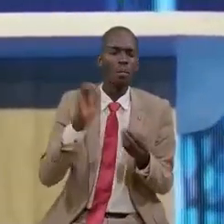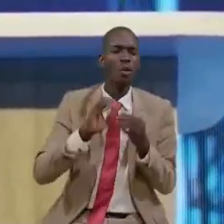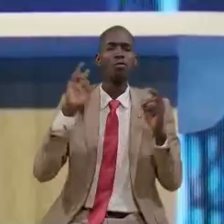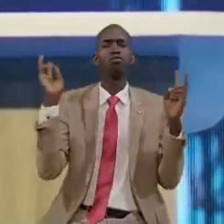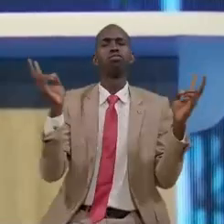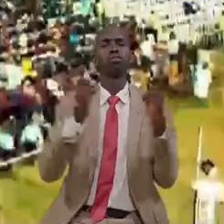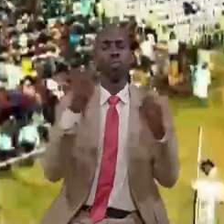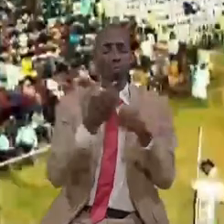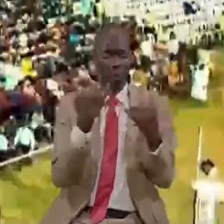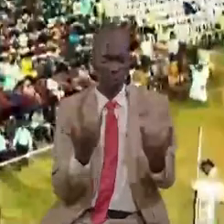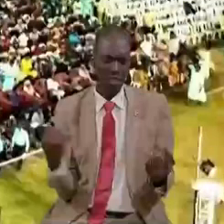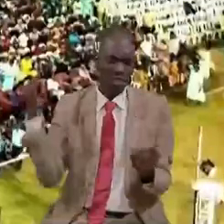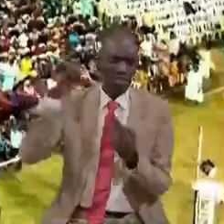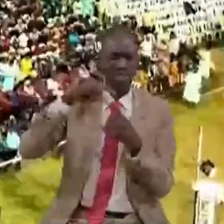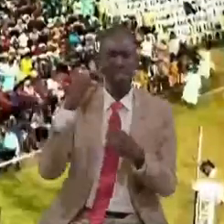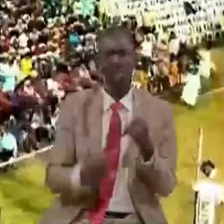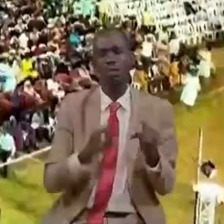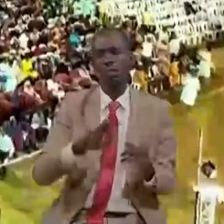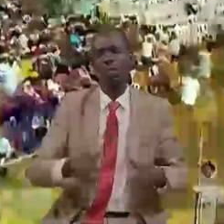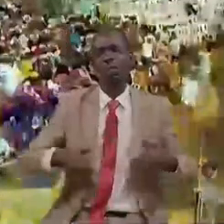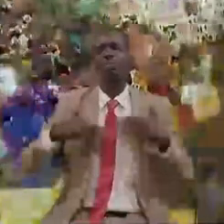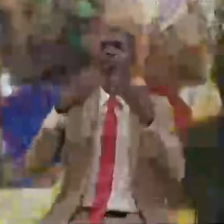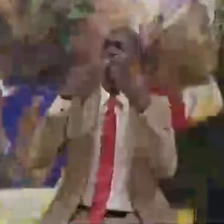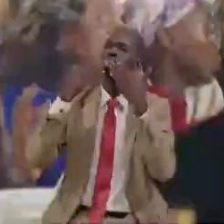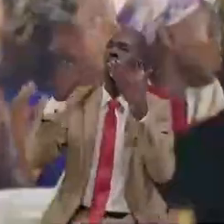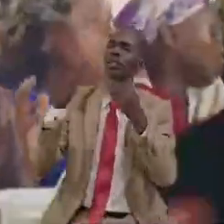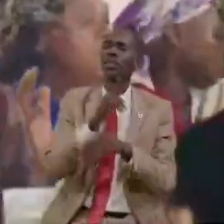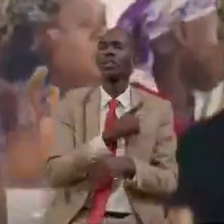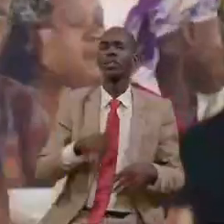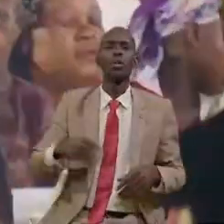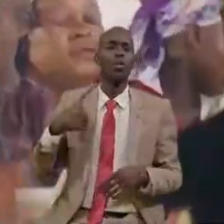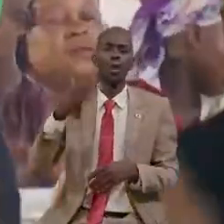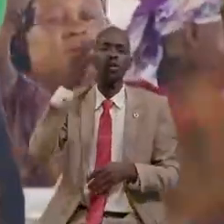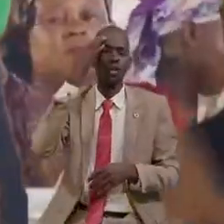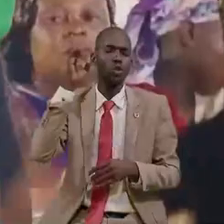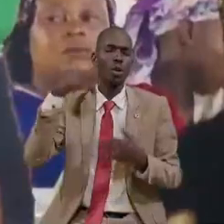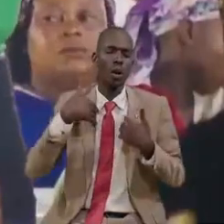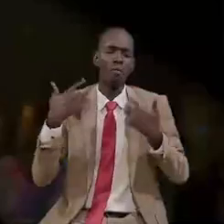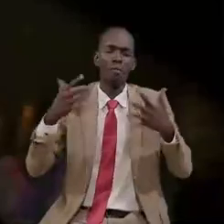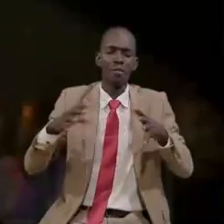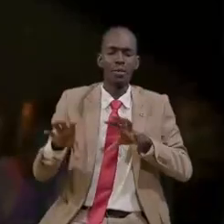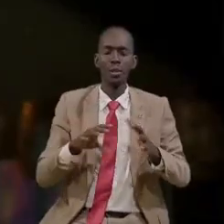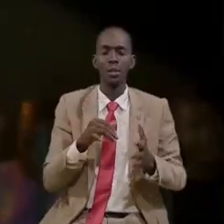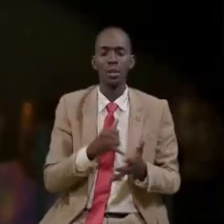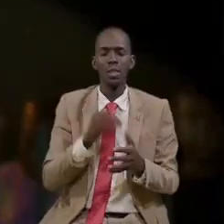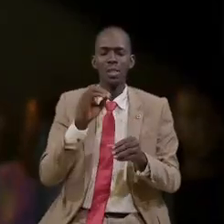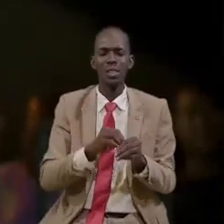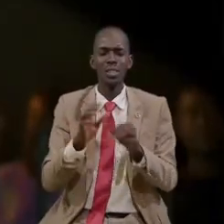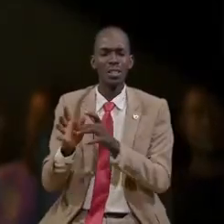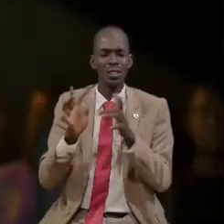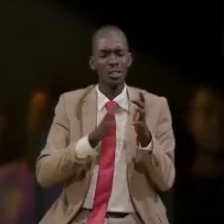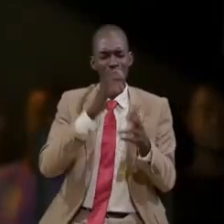fin de leur vie. Merci Seigneur, nous savons que c'est fait. Au nom de Jésus,